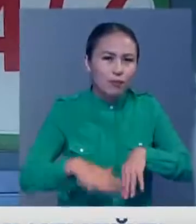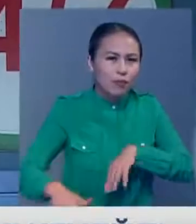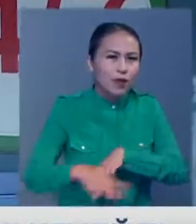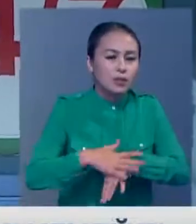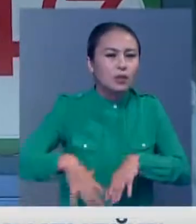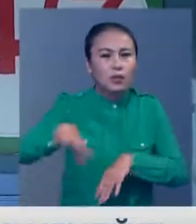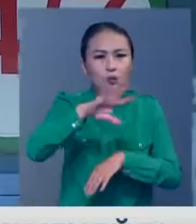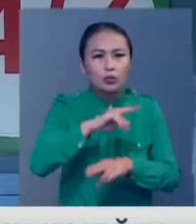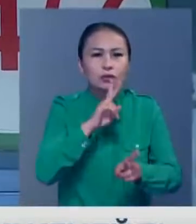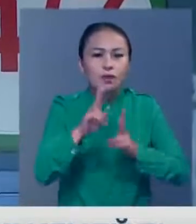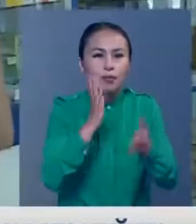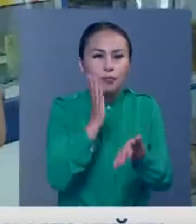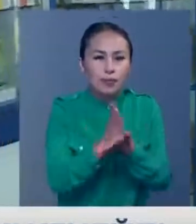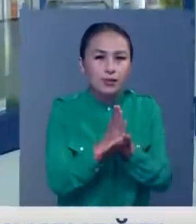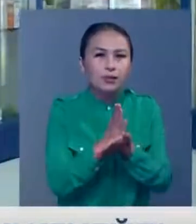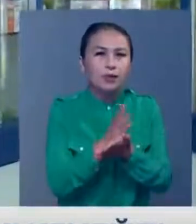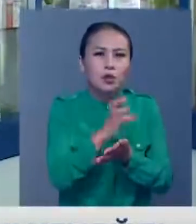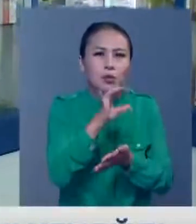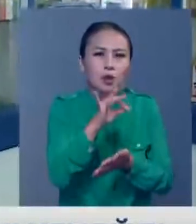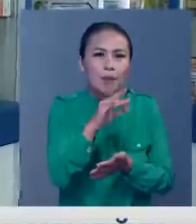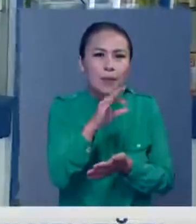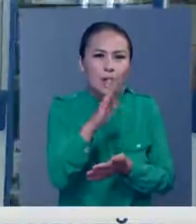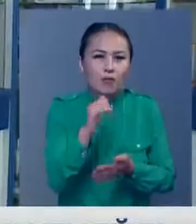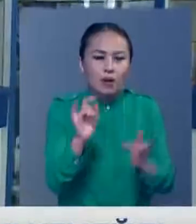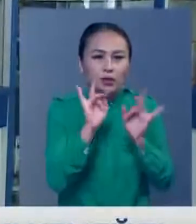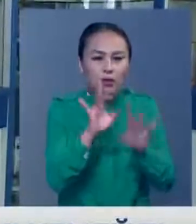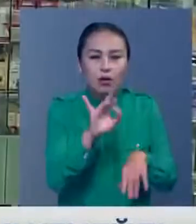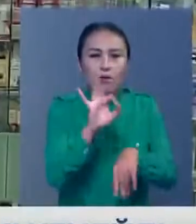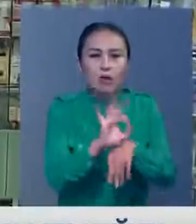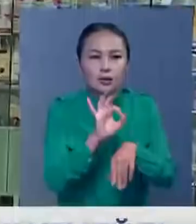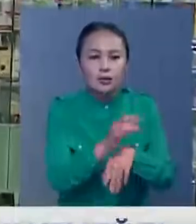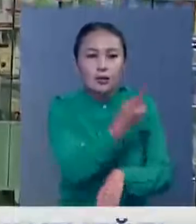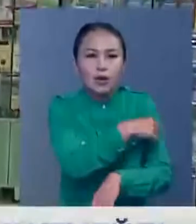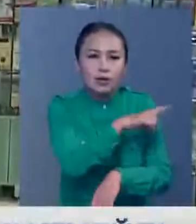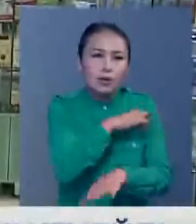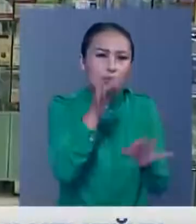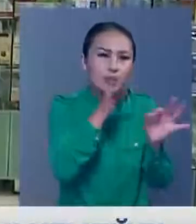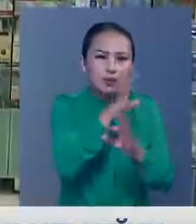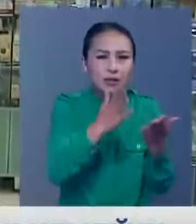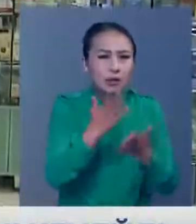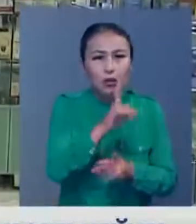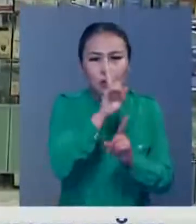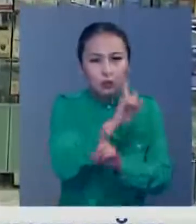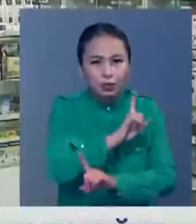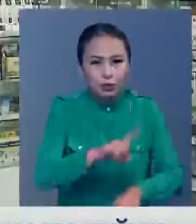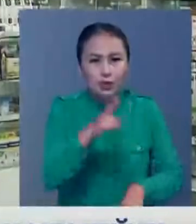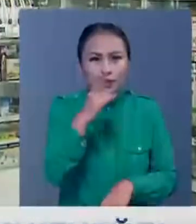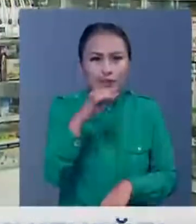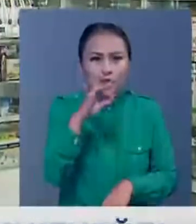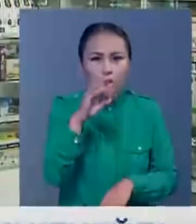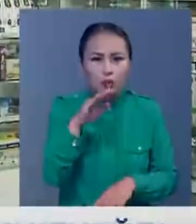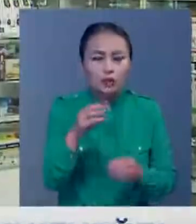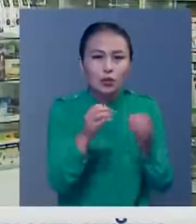барлық өңірінен өтініштер түсіп жатыр. Бюрабекованың айтуынша, науқастар ауруханада қажетті препараттар болмай қалса, бірыңғай